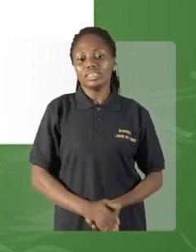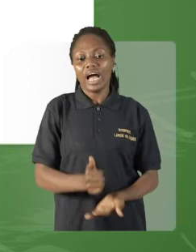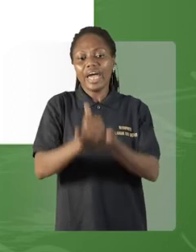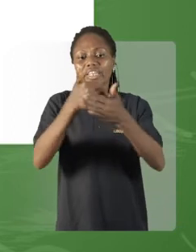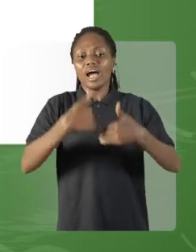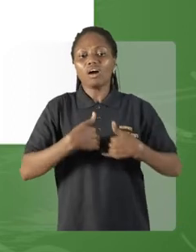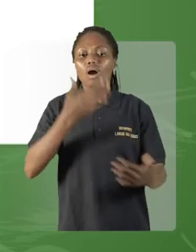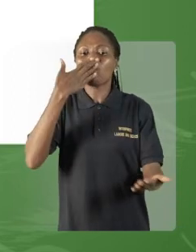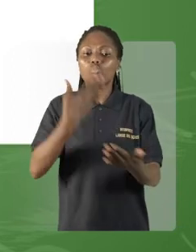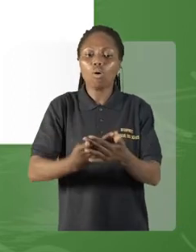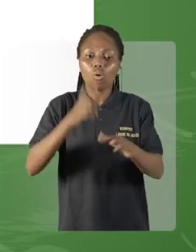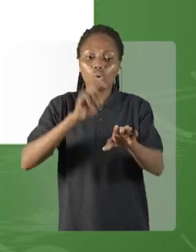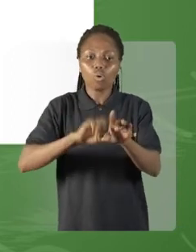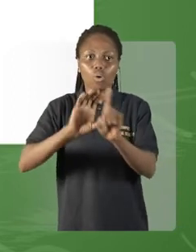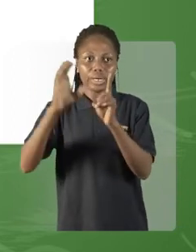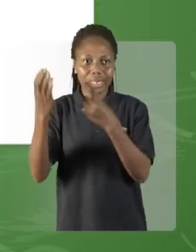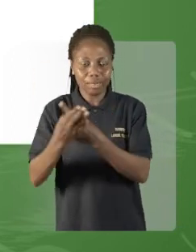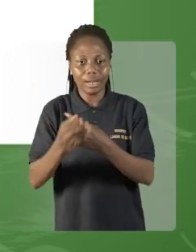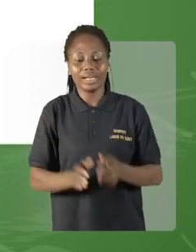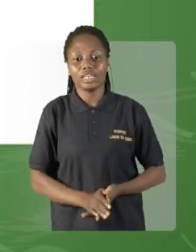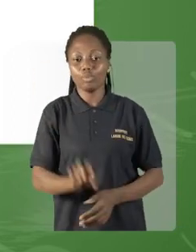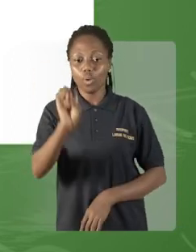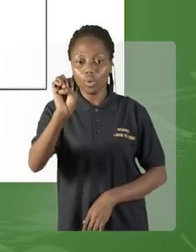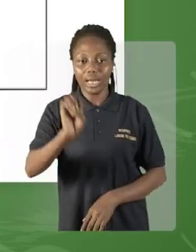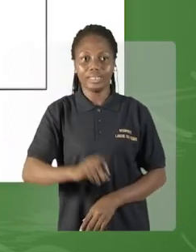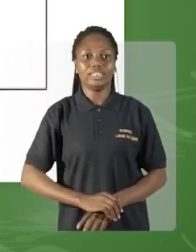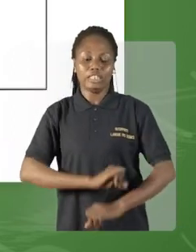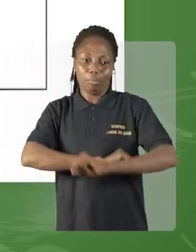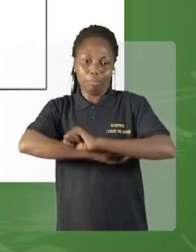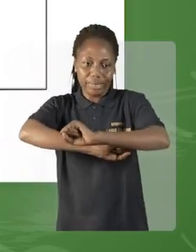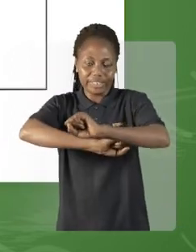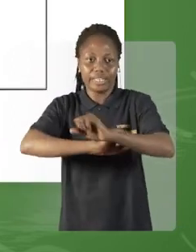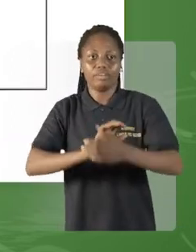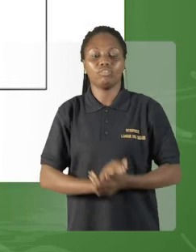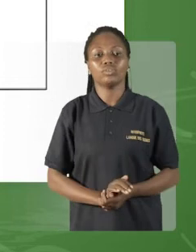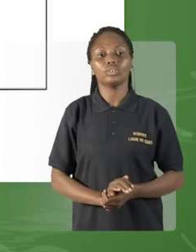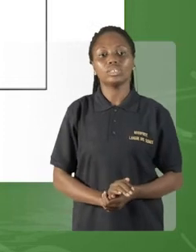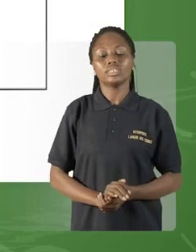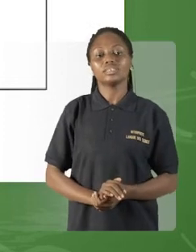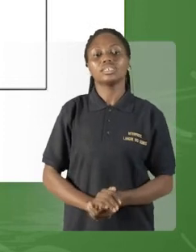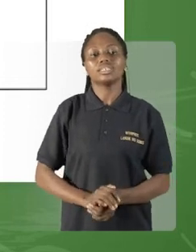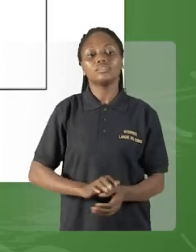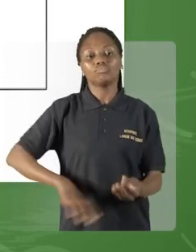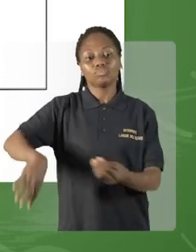l'écosystème. Vous rangez ces mots et ces groupes de mots dans les 2 colonnes que